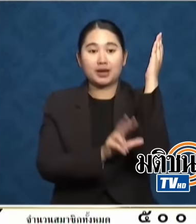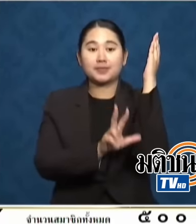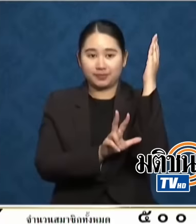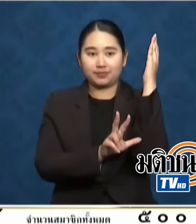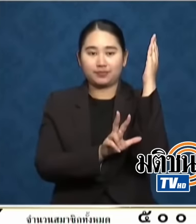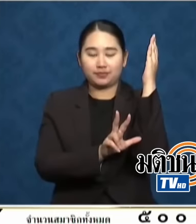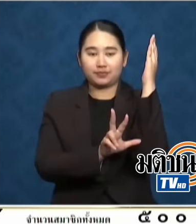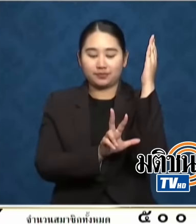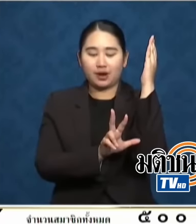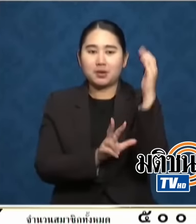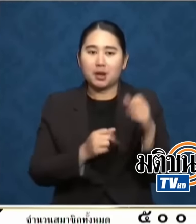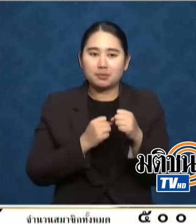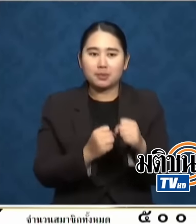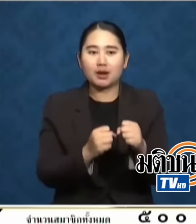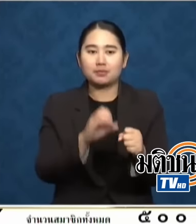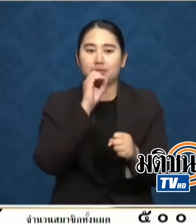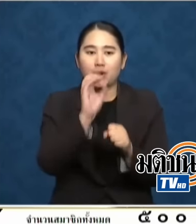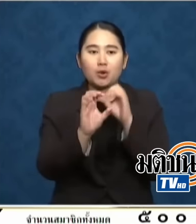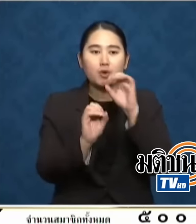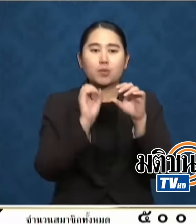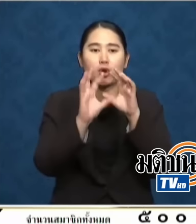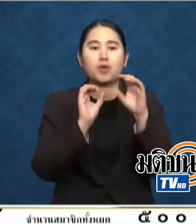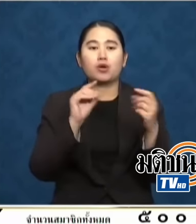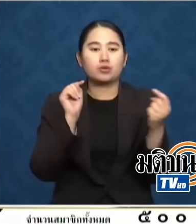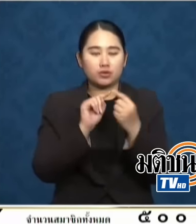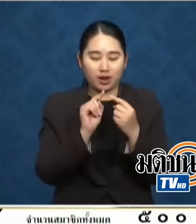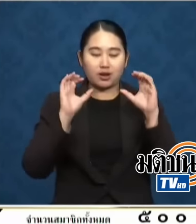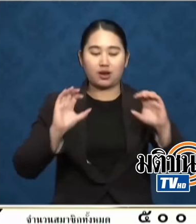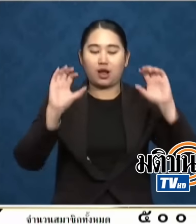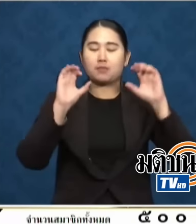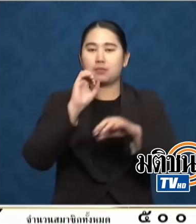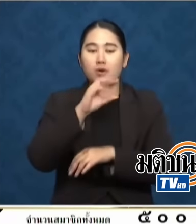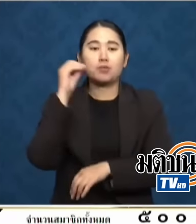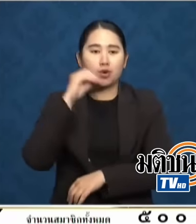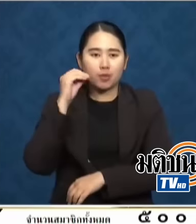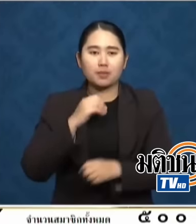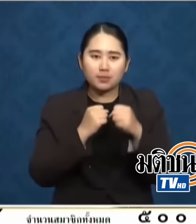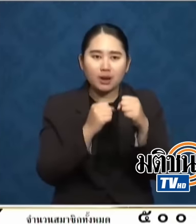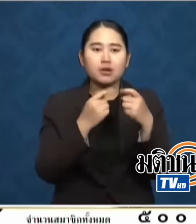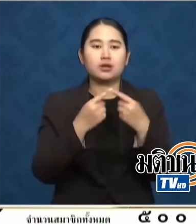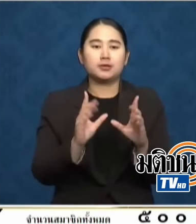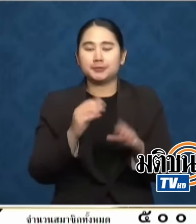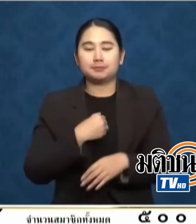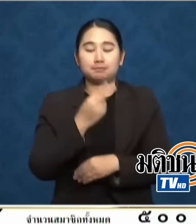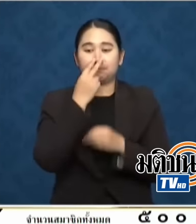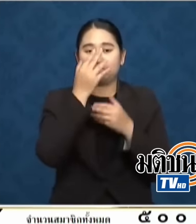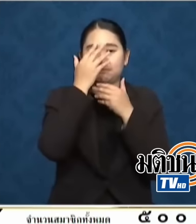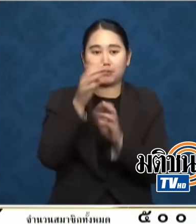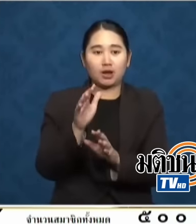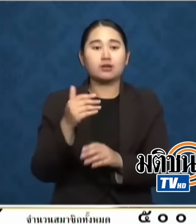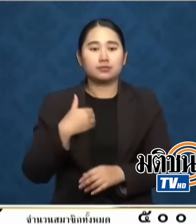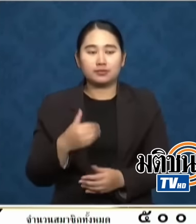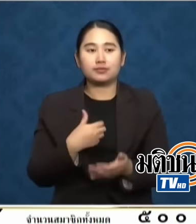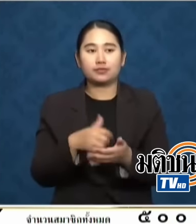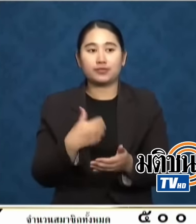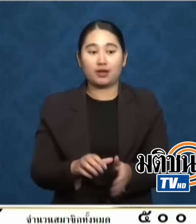ดเคยพยายามเสนอความเห็นต่อทางภาครัฐหลายครั้งหลายหนแต่ไม่มีใครฟังปกติถ้